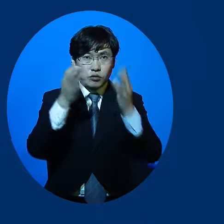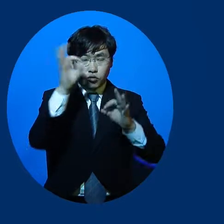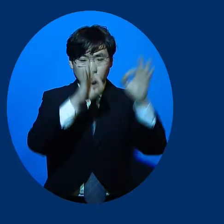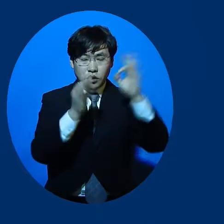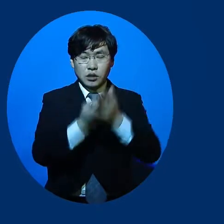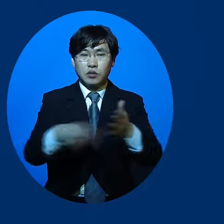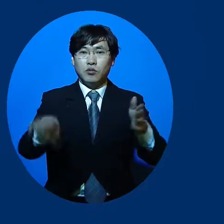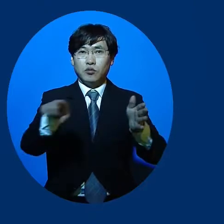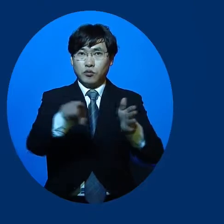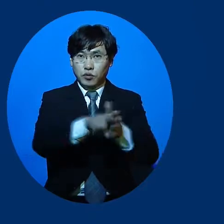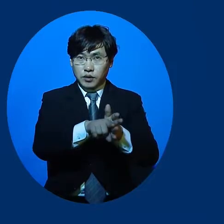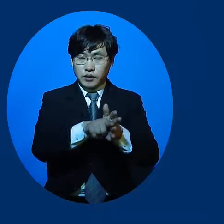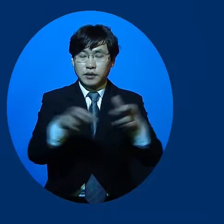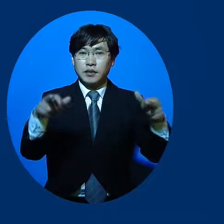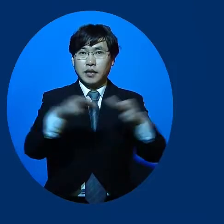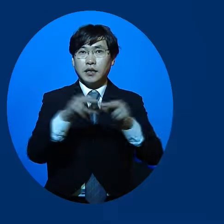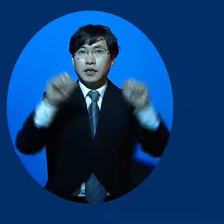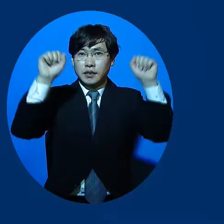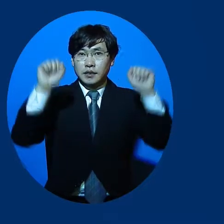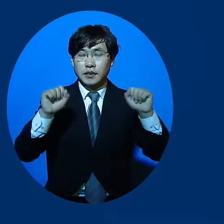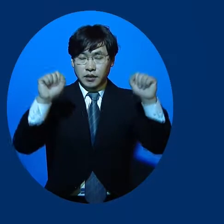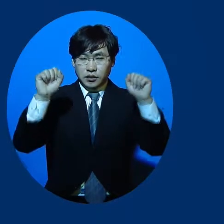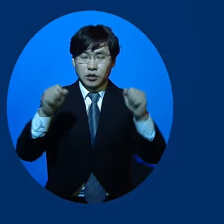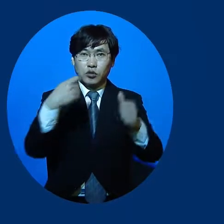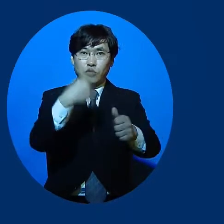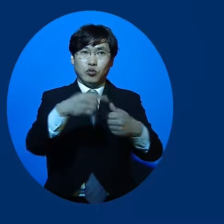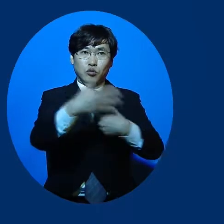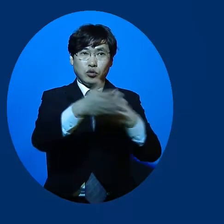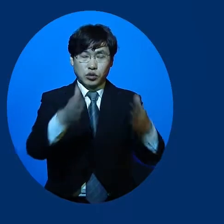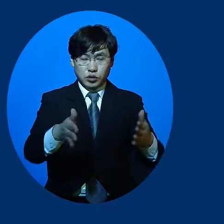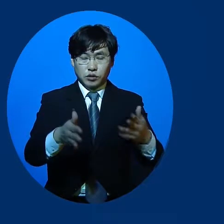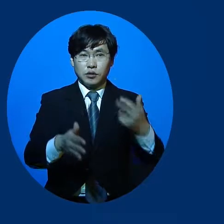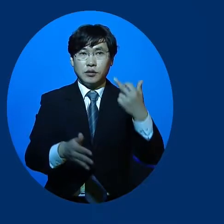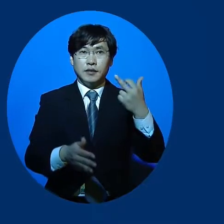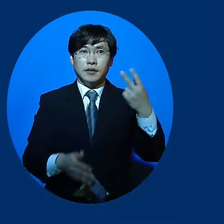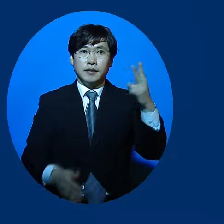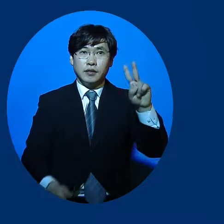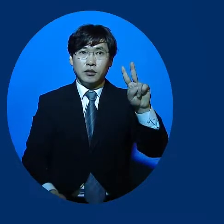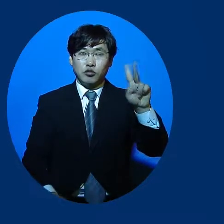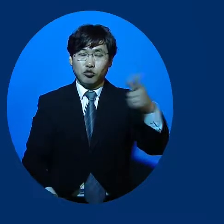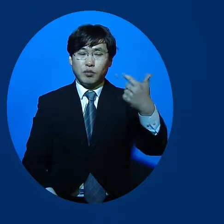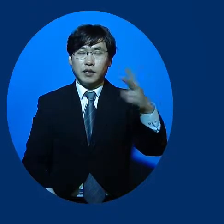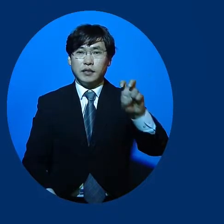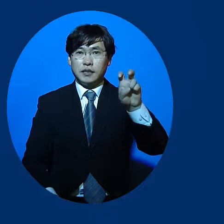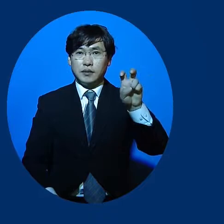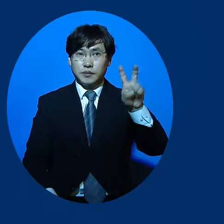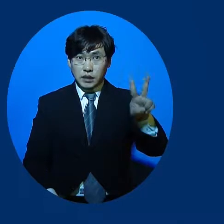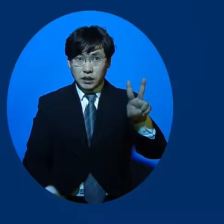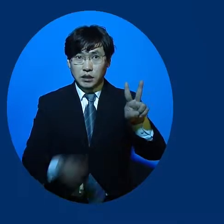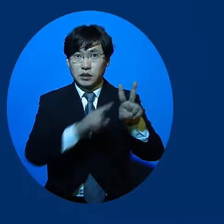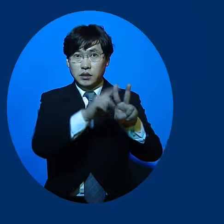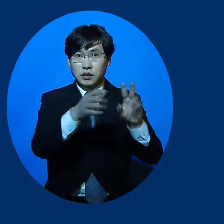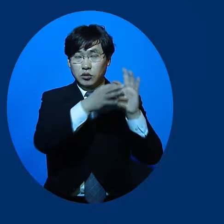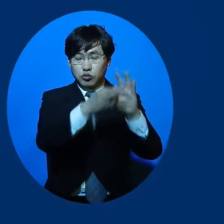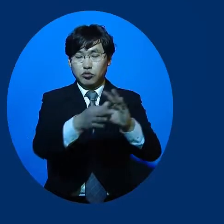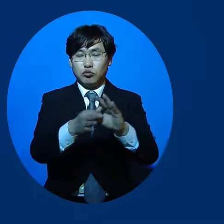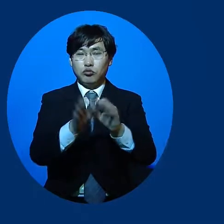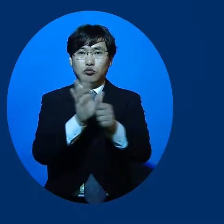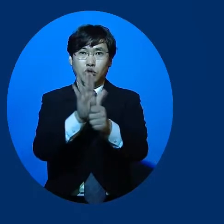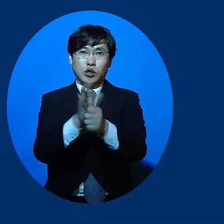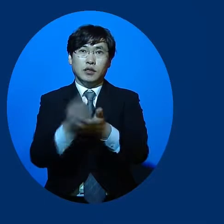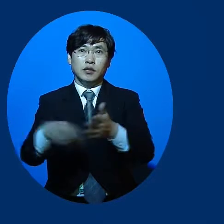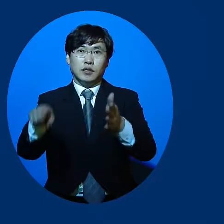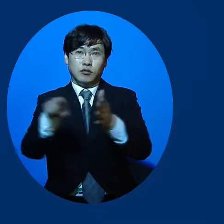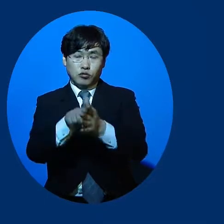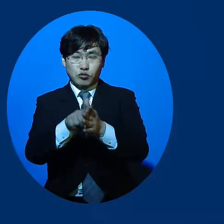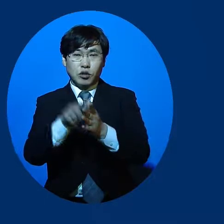위한 장애인 생활체육 교실은 17년 기준으로 622개, 지속적 참여 유도를 위한 장애인 생활체육 동호회가